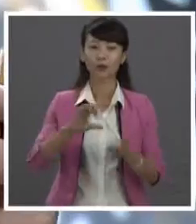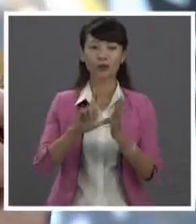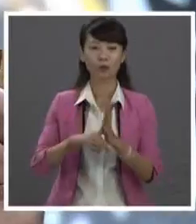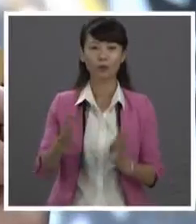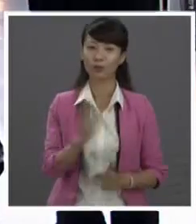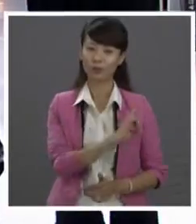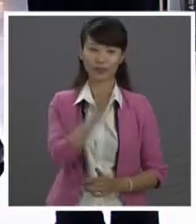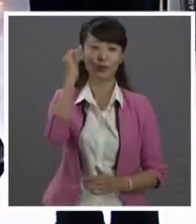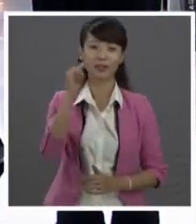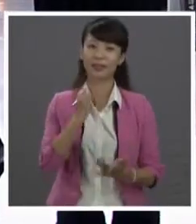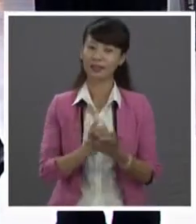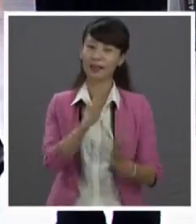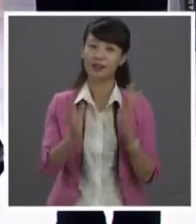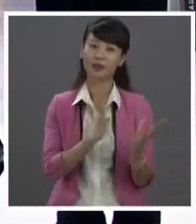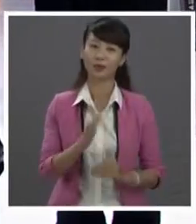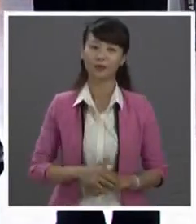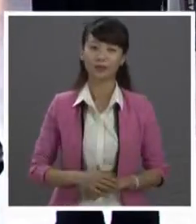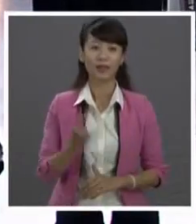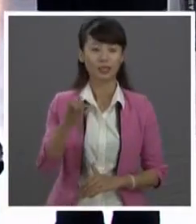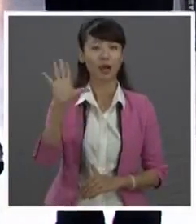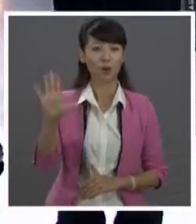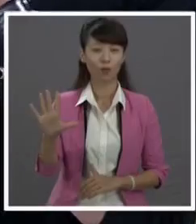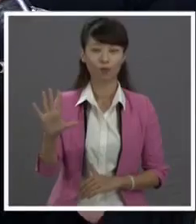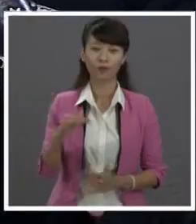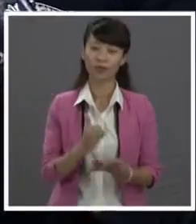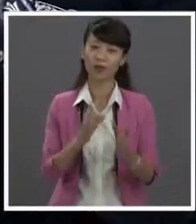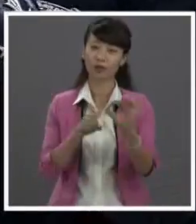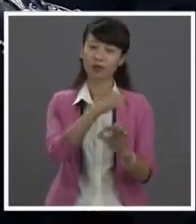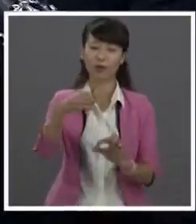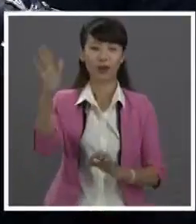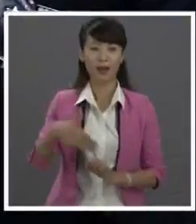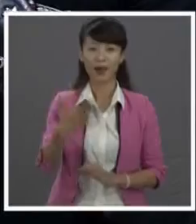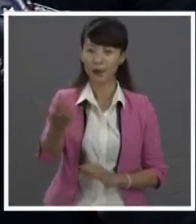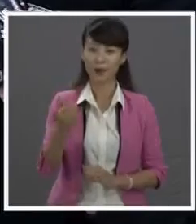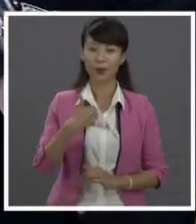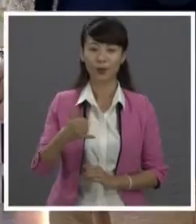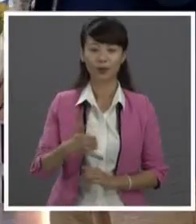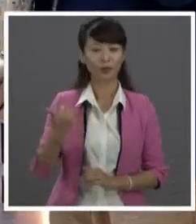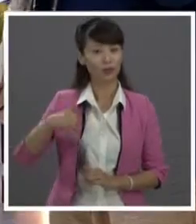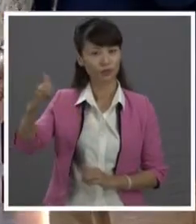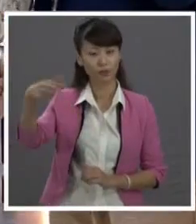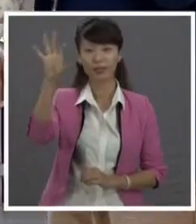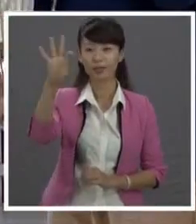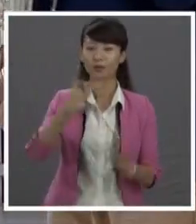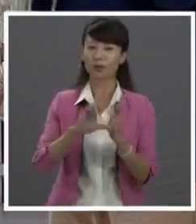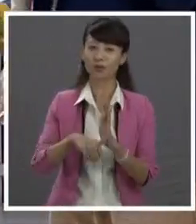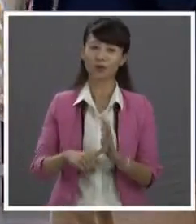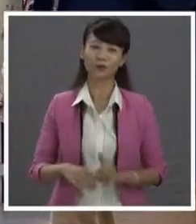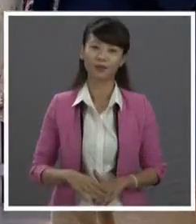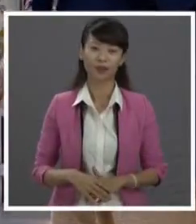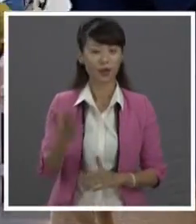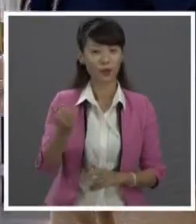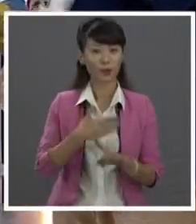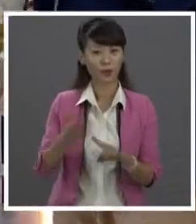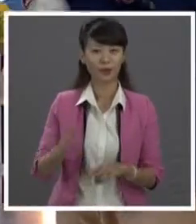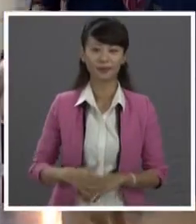自觉的在打手语。小五，你最开始到中国来有没有用过？ 有有有，我上车去厕所，但是我不知道怎么说，我只做了这个，他就明